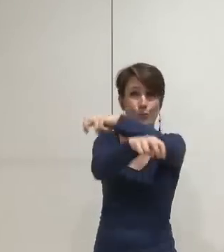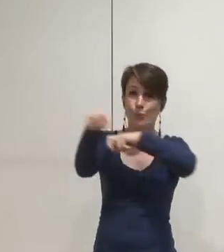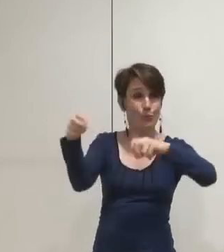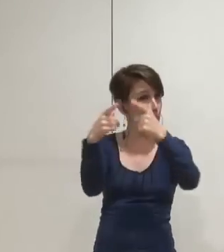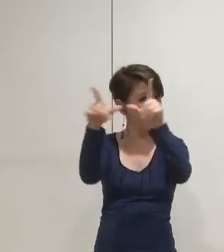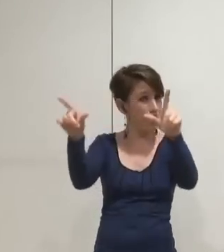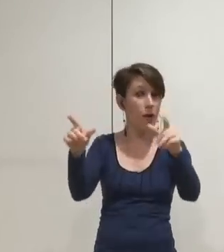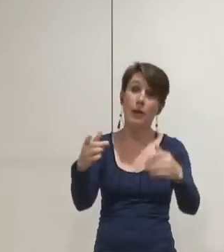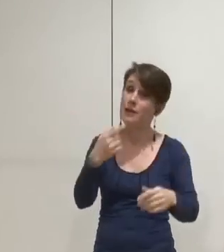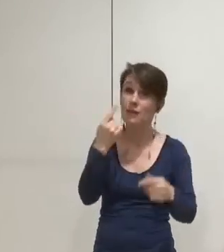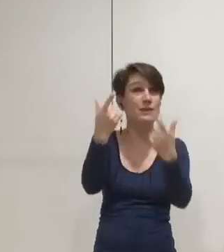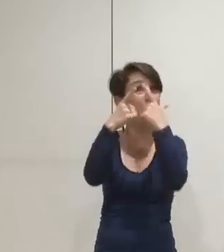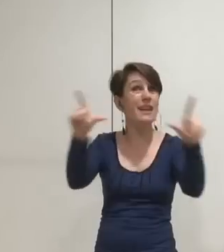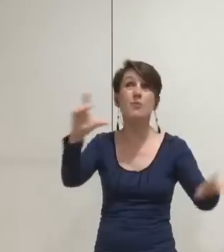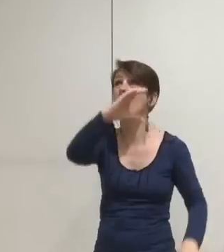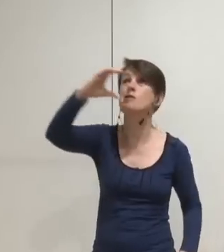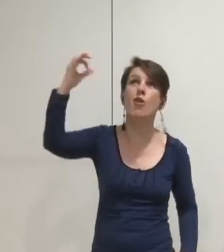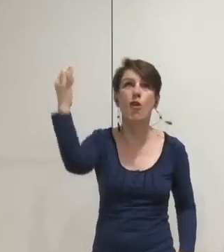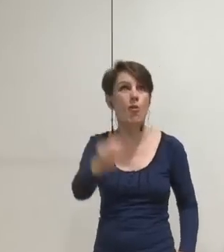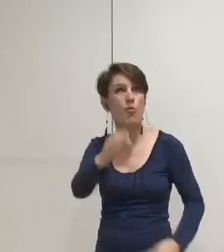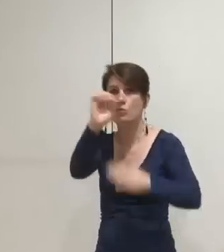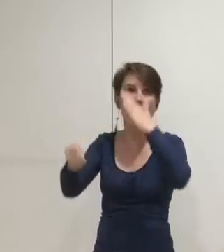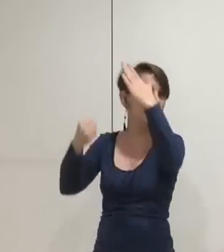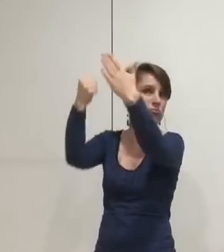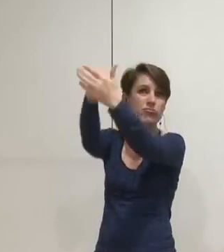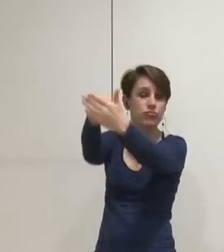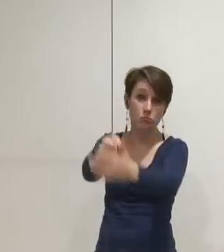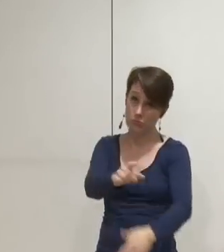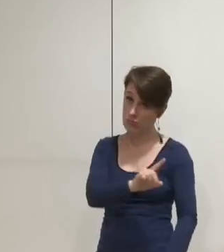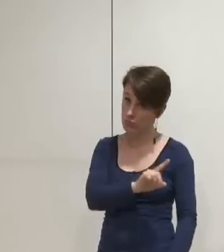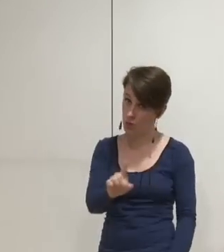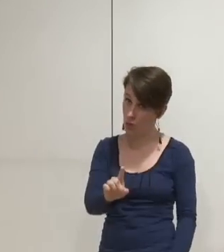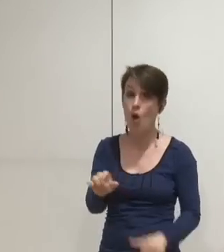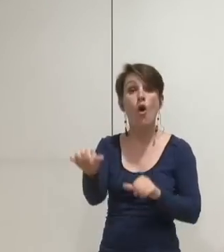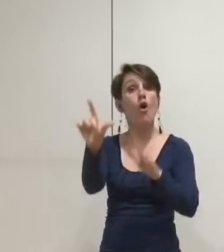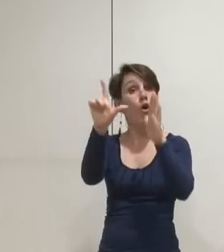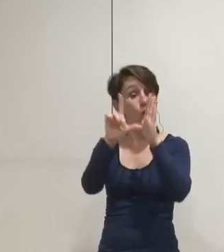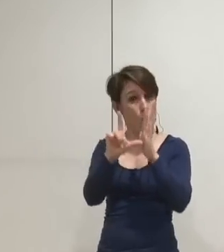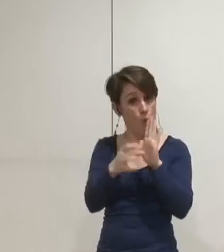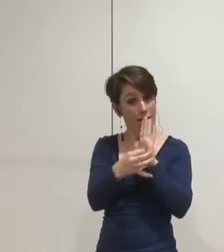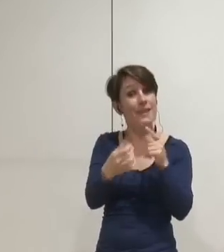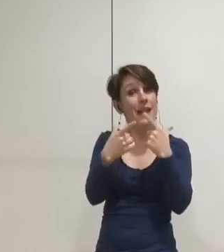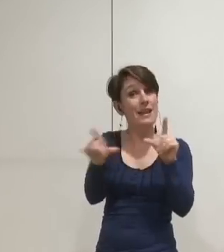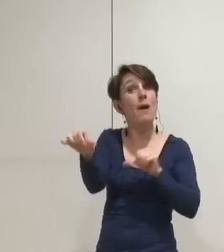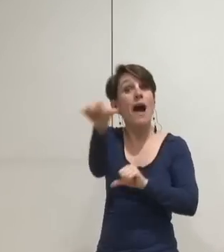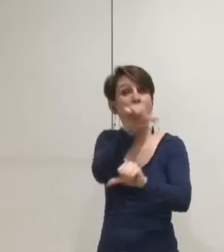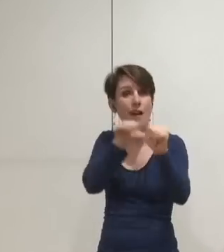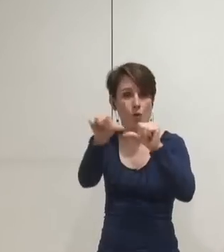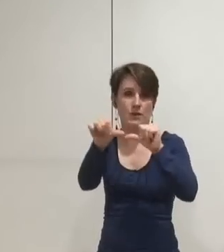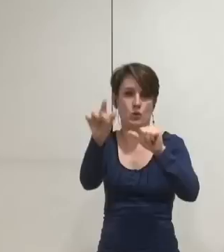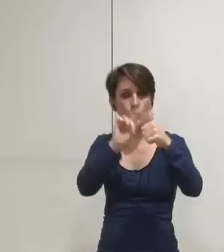absolu c'est un droit qui connaît des restrictions des